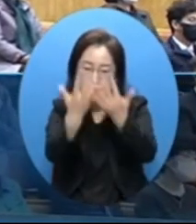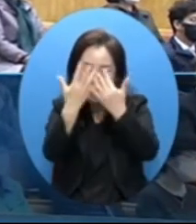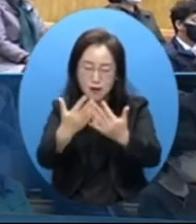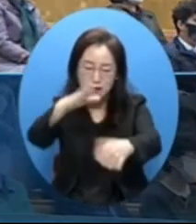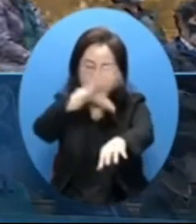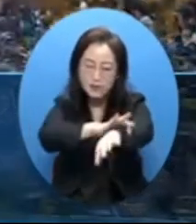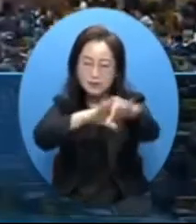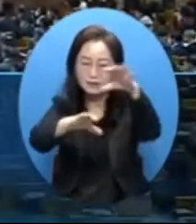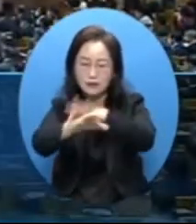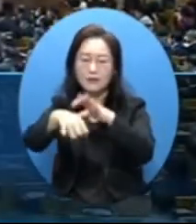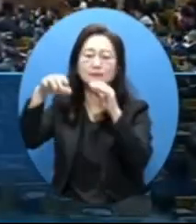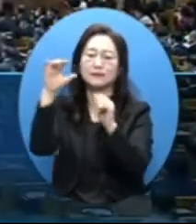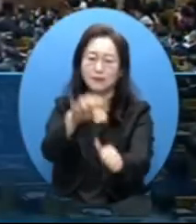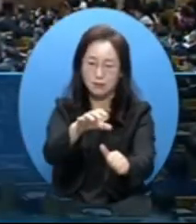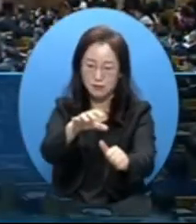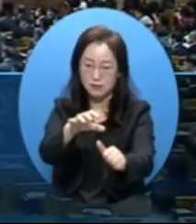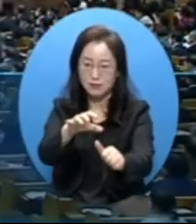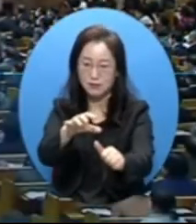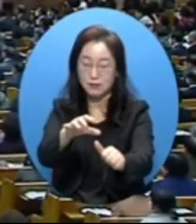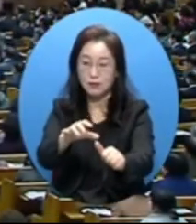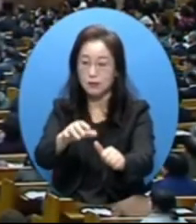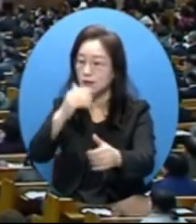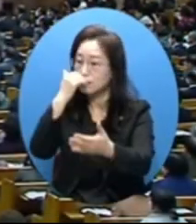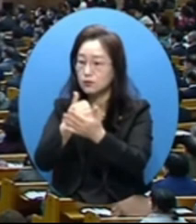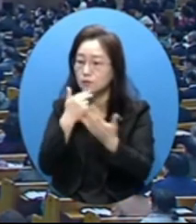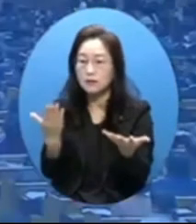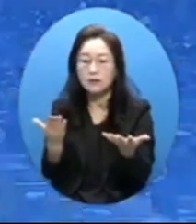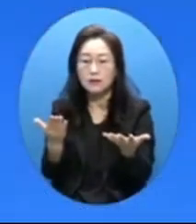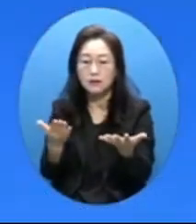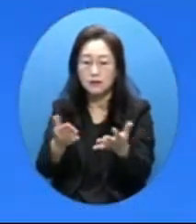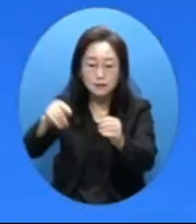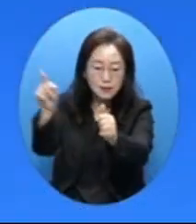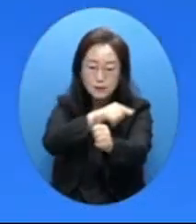채웠더니 죄 없이 매를 맞고 그리고